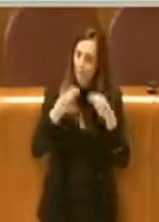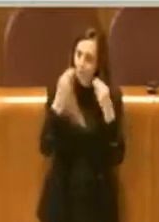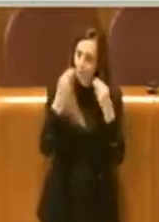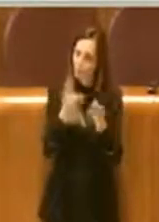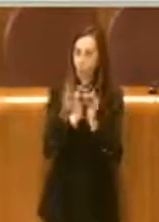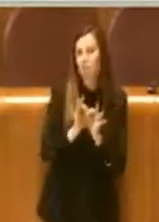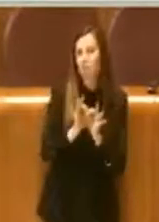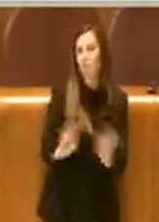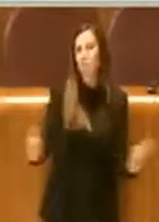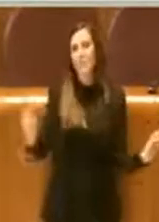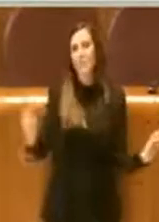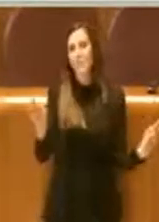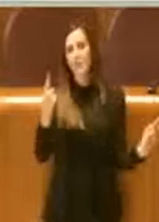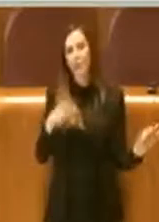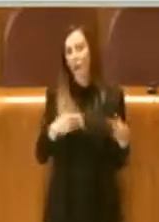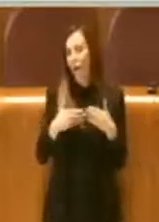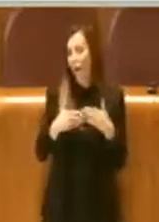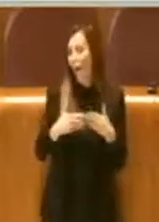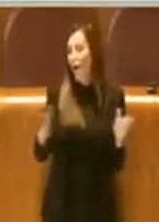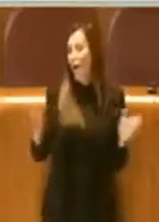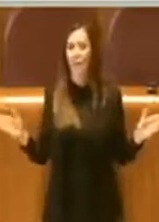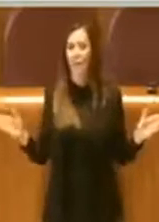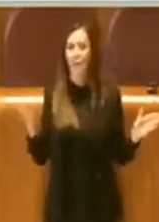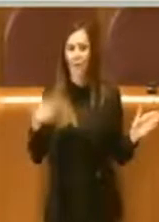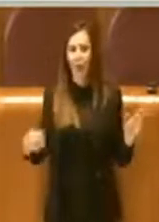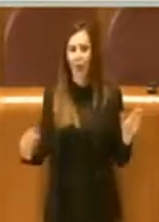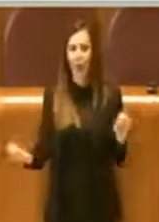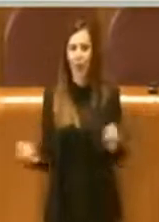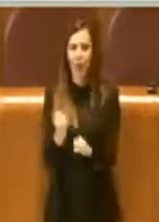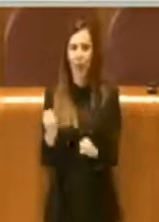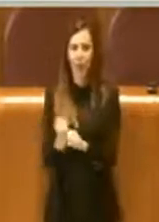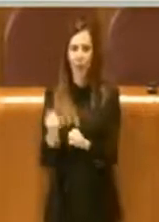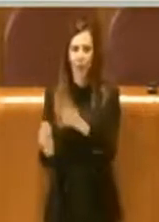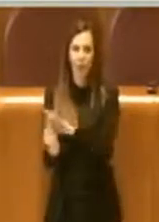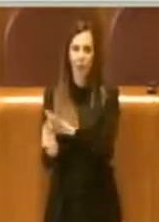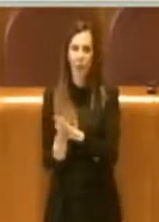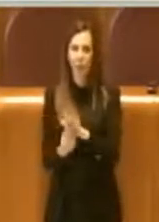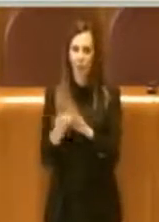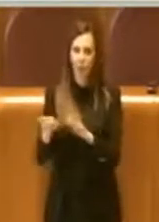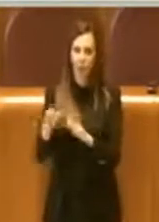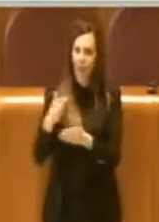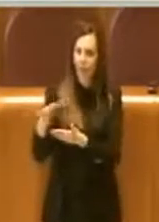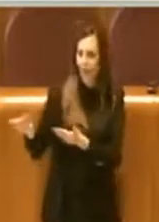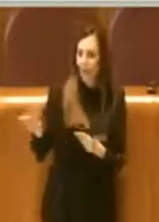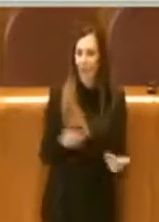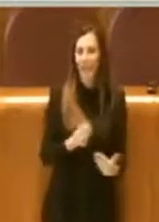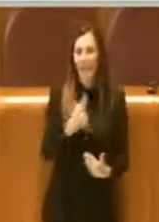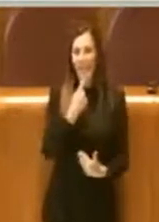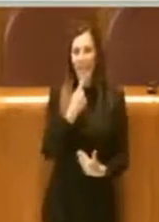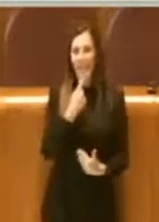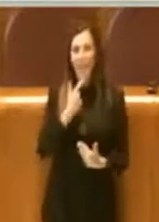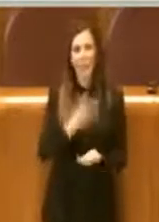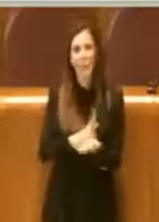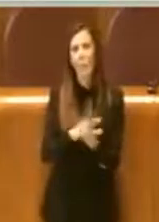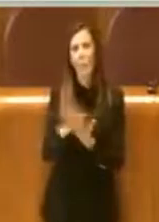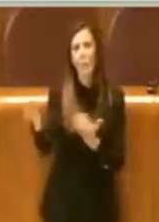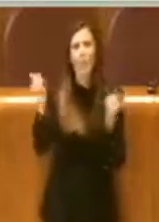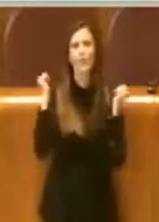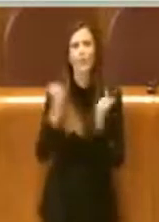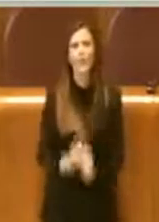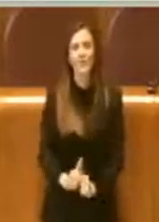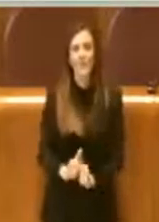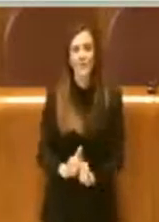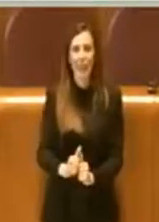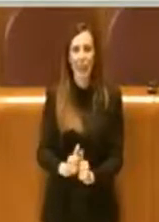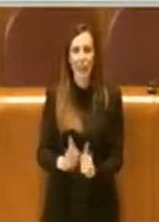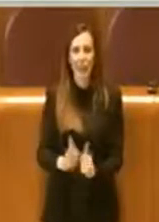massima disponibilità e apertura a tutti i lavoratori, ma l'invito è nei confronti di tutti i cittadini che, partendo